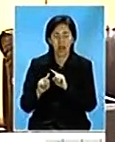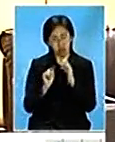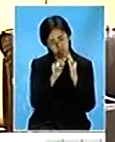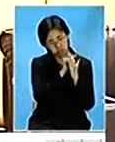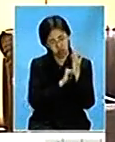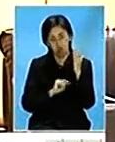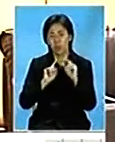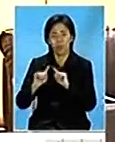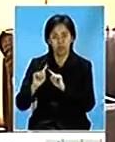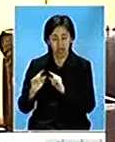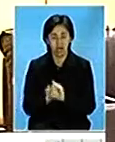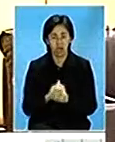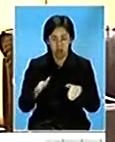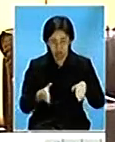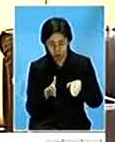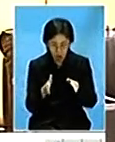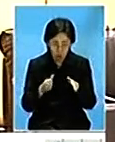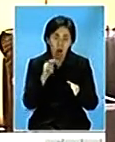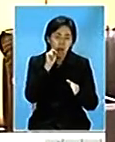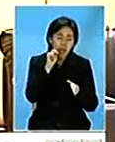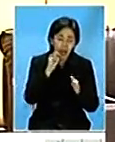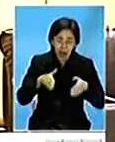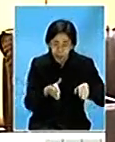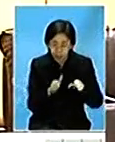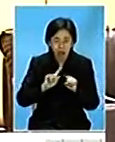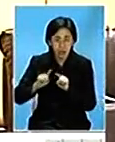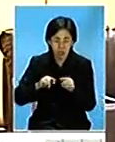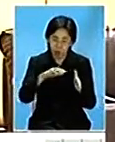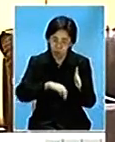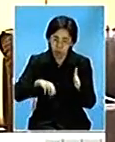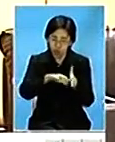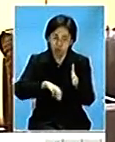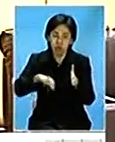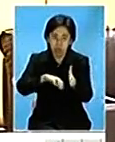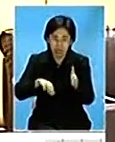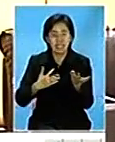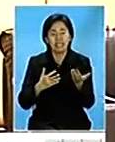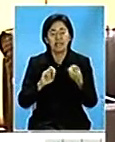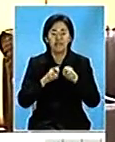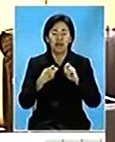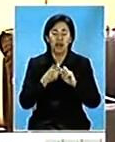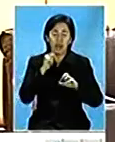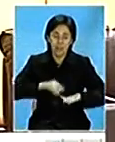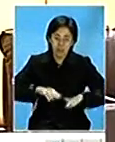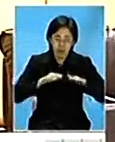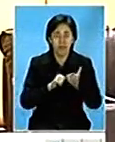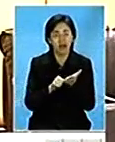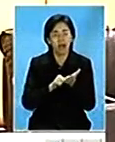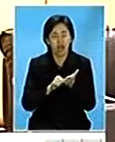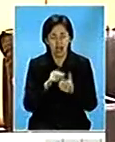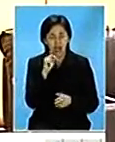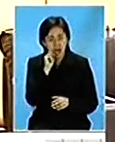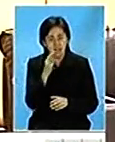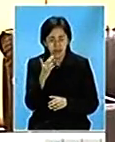างๆและขุดลอกแม่น้ำต่างๆเพื่อแก้ไขปัญหาภัยแล้งน้ำท่วม